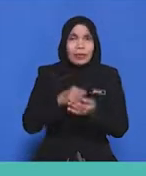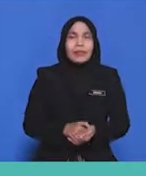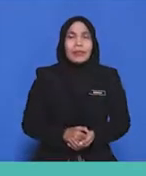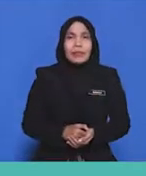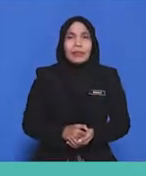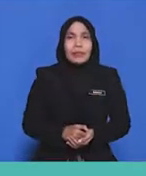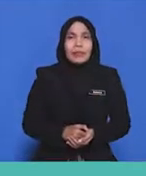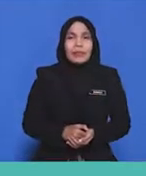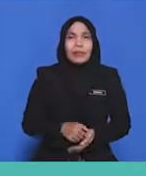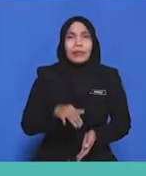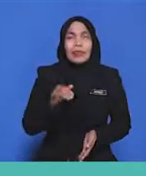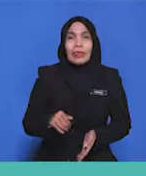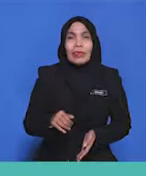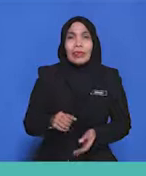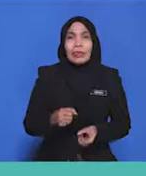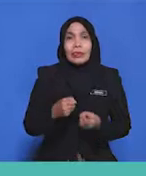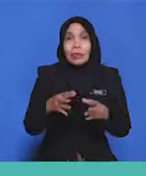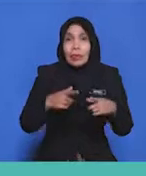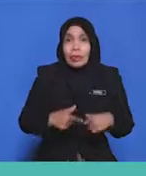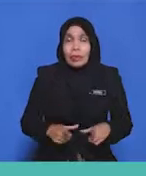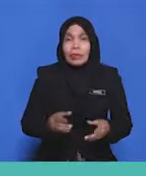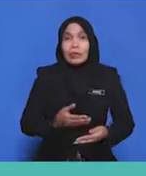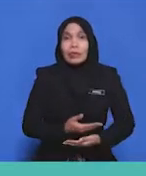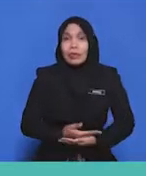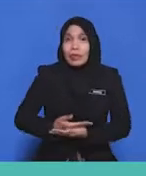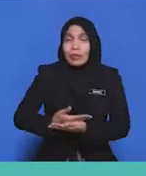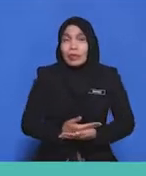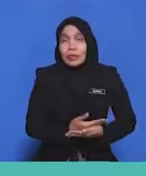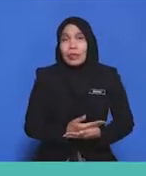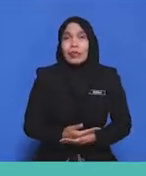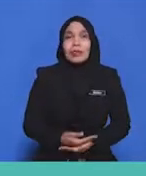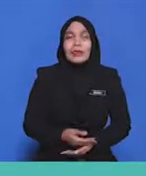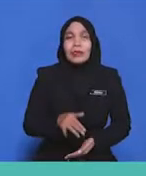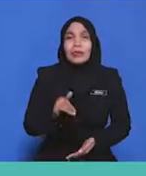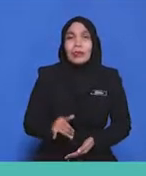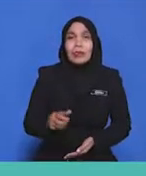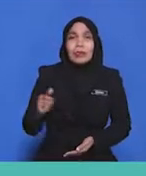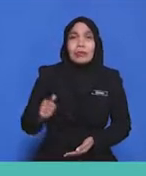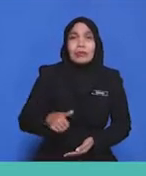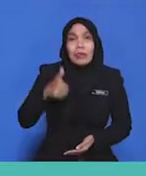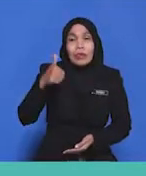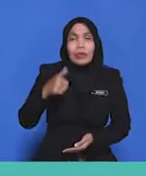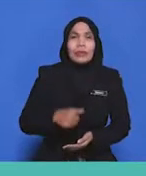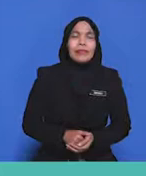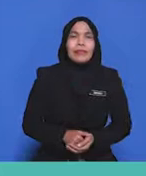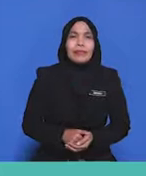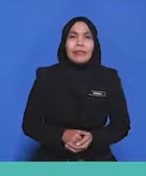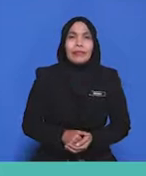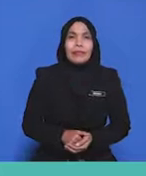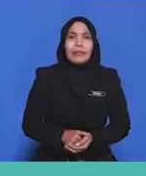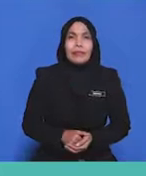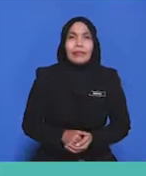telah melahirkan anak-anak yang hebat dalam sukan badminton? Pengaruh Datuk Sidik dari